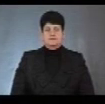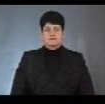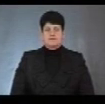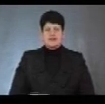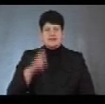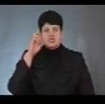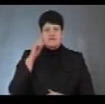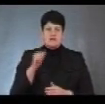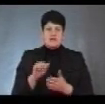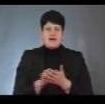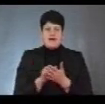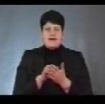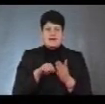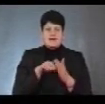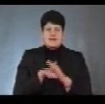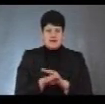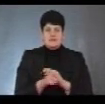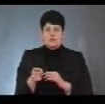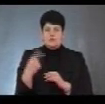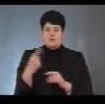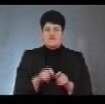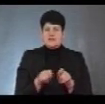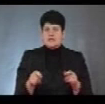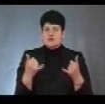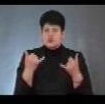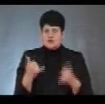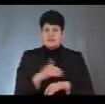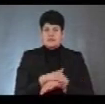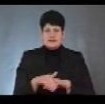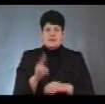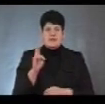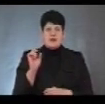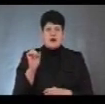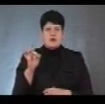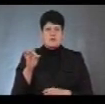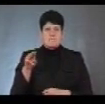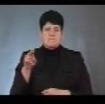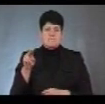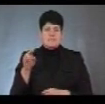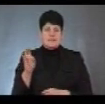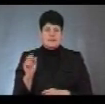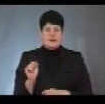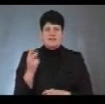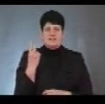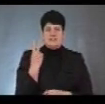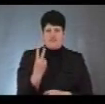Державний архів Тернопільської області відкрили сьогодні в Тернополі за адресою вулиця Карпенка, 2. Діана Ярошенко розповість